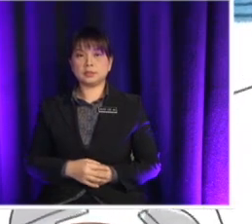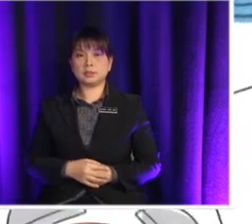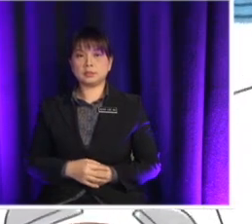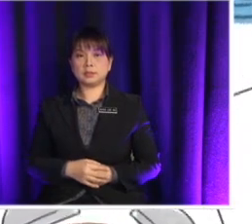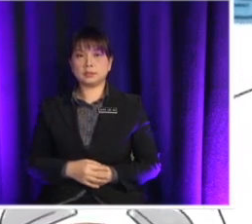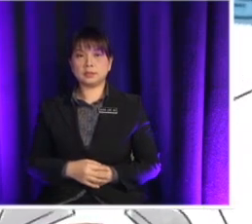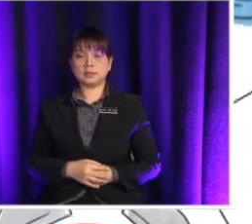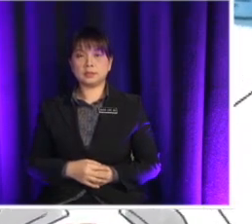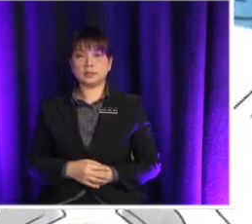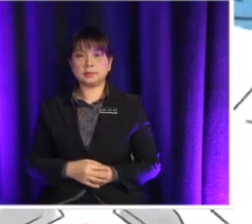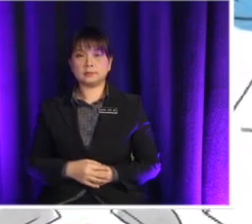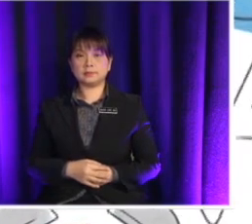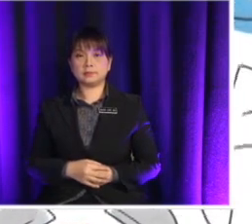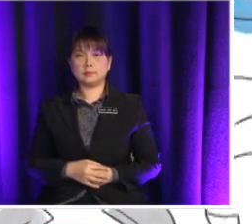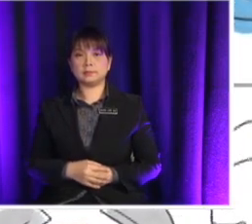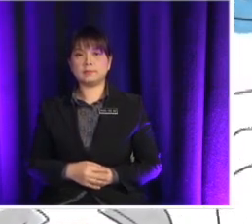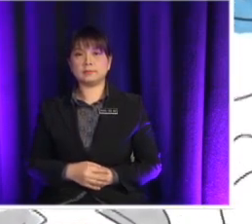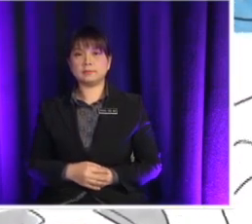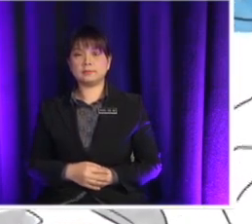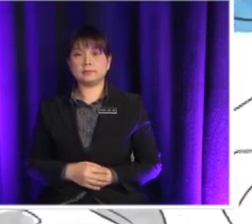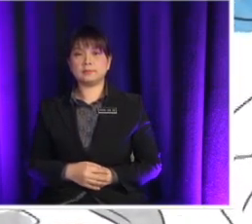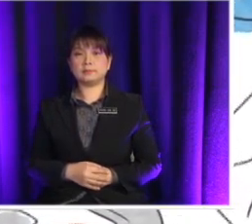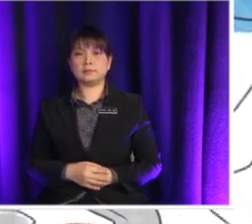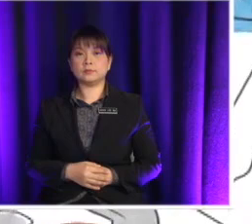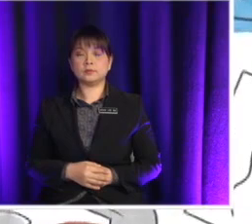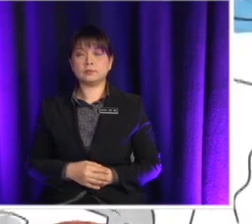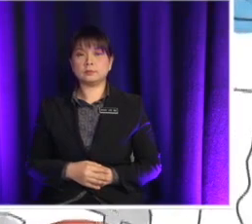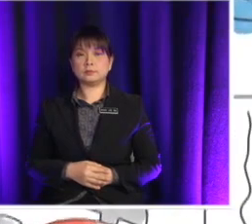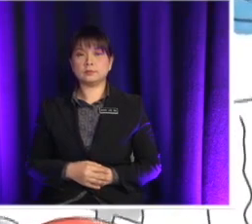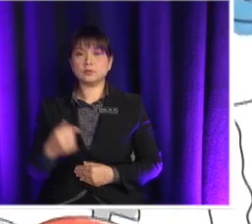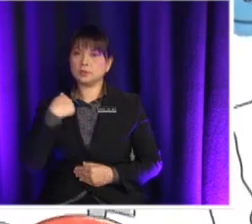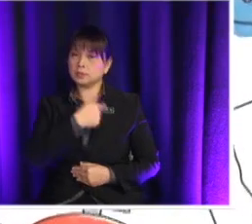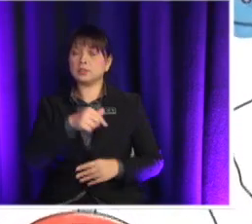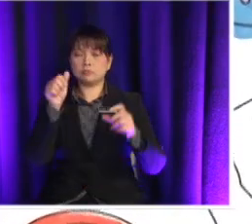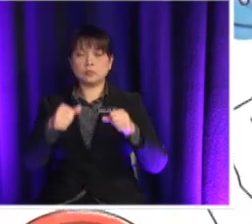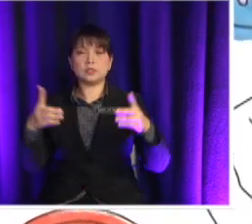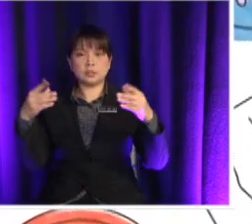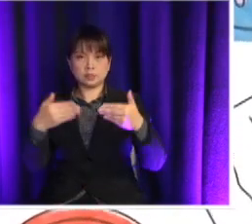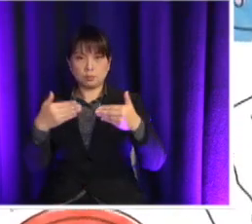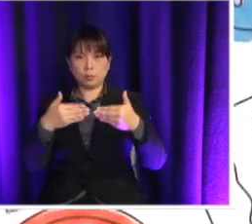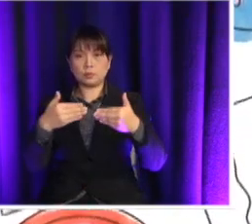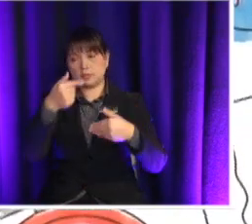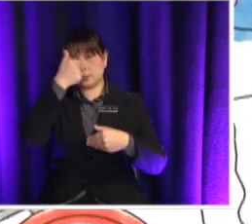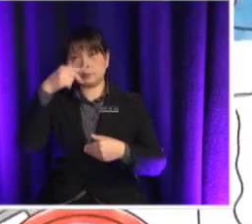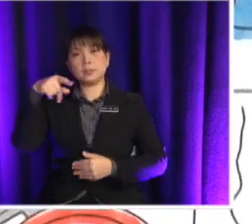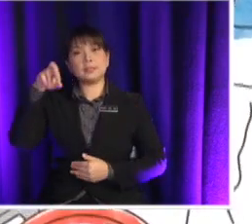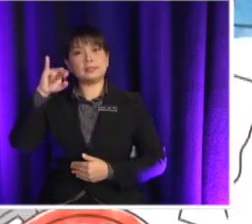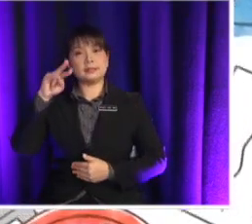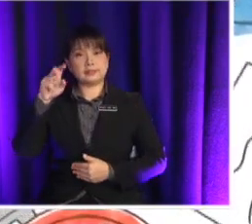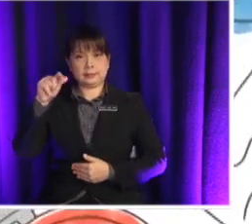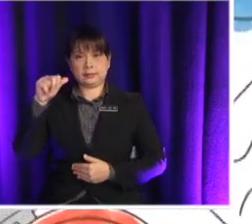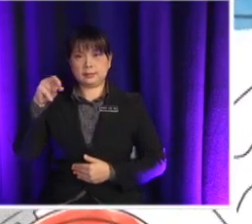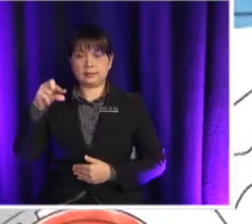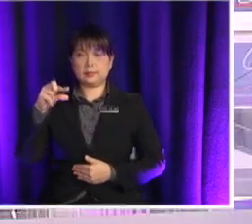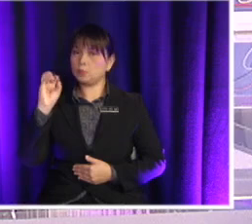kita. Okey. So sini perintang dia tidak ada polariti. So kita boleh sambungkan mana-mana. Okey, kita sambung mana-mana yang free. So tadi